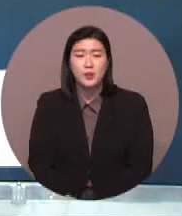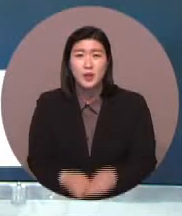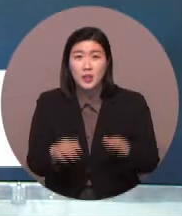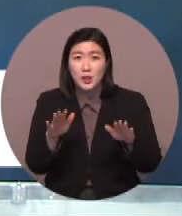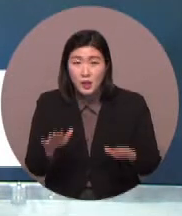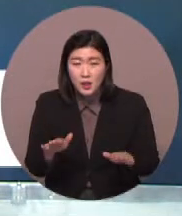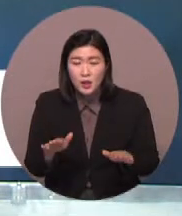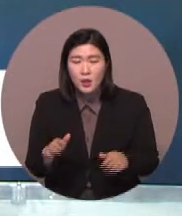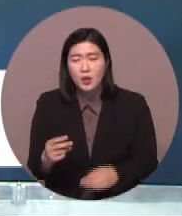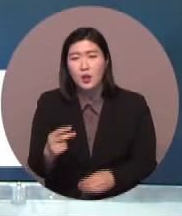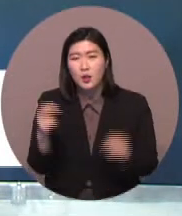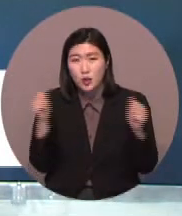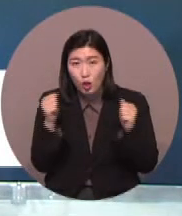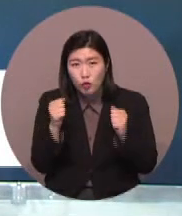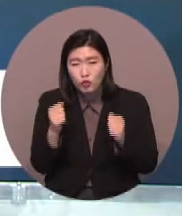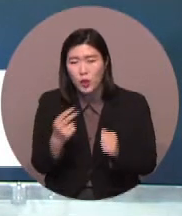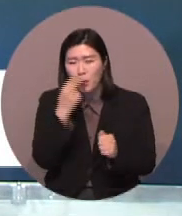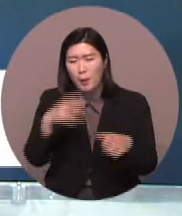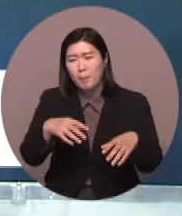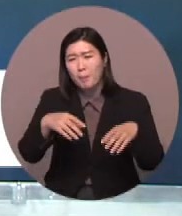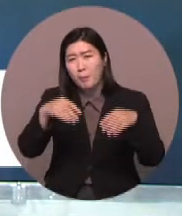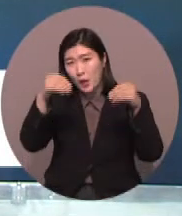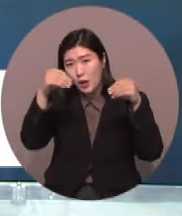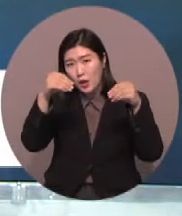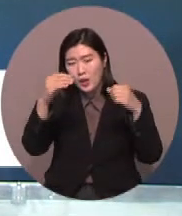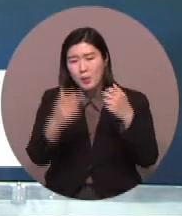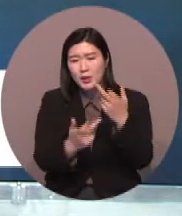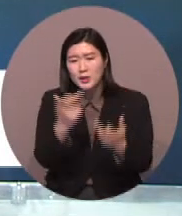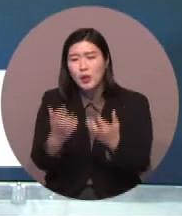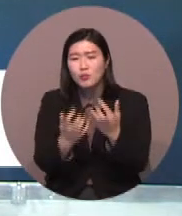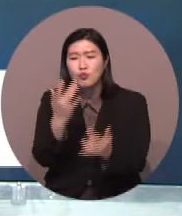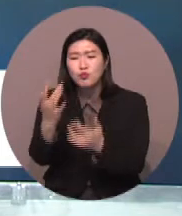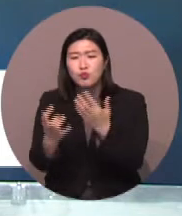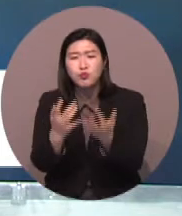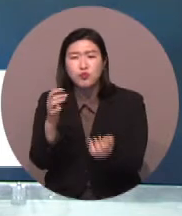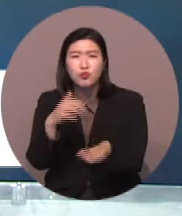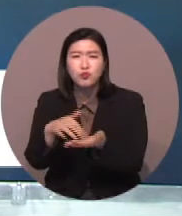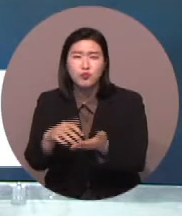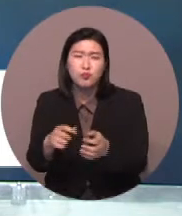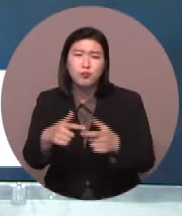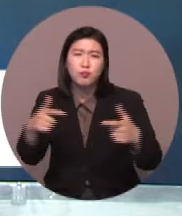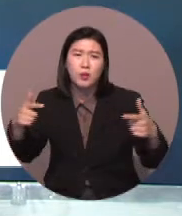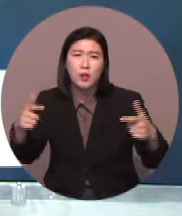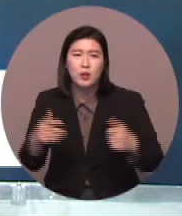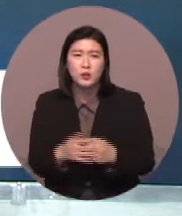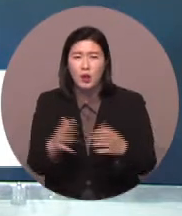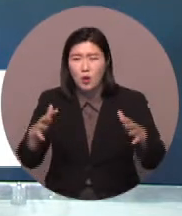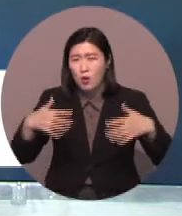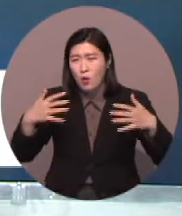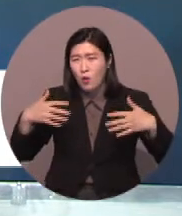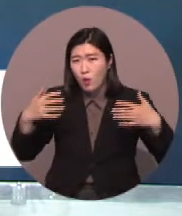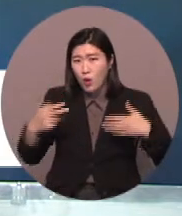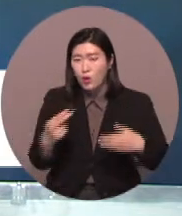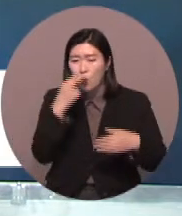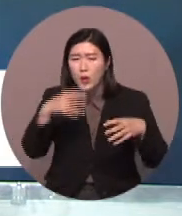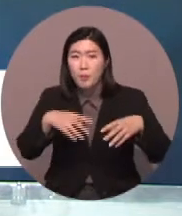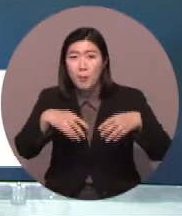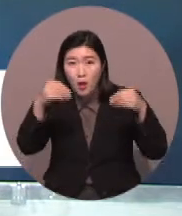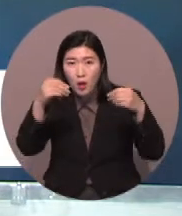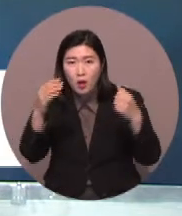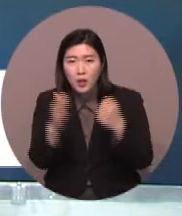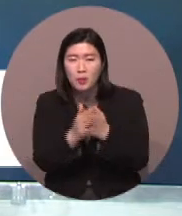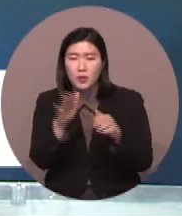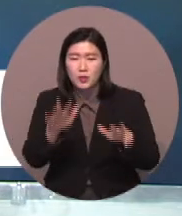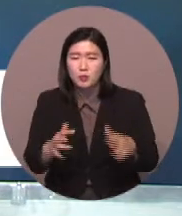유독 심했던 겨울 가뭄 뒤 산불이 기승을 부리고 있습니다. 건조한 날씨 속에 바람까지 강하게 불어 한 번